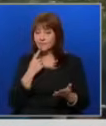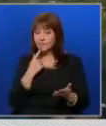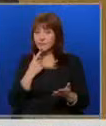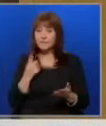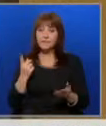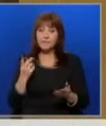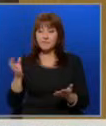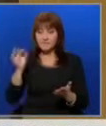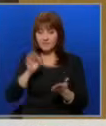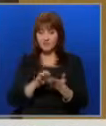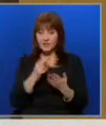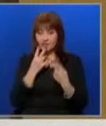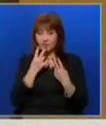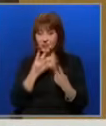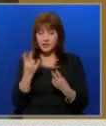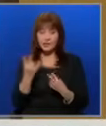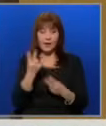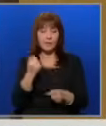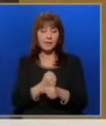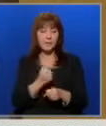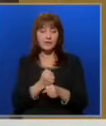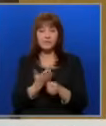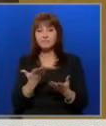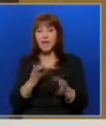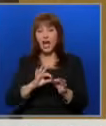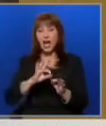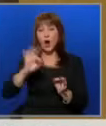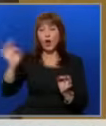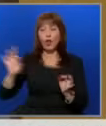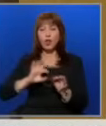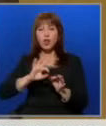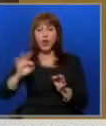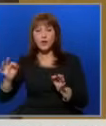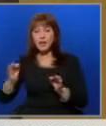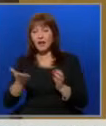ЖП работника. Режат някакви клони и храсти и предполагаме, че